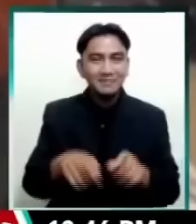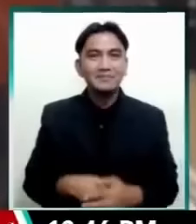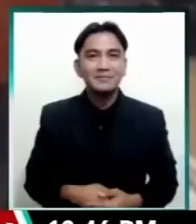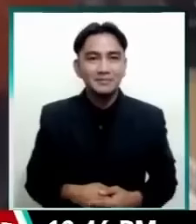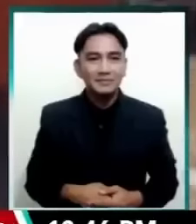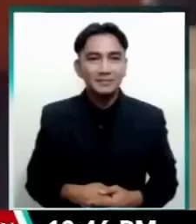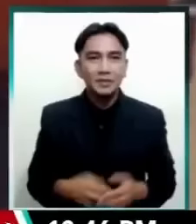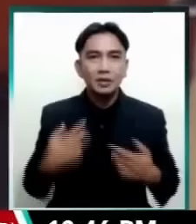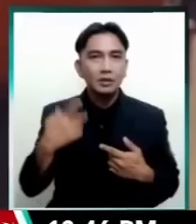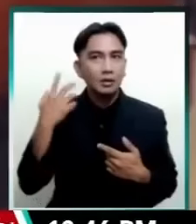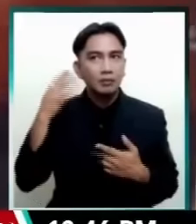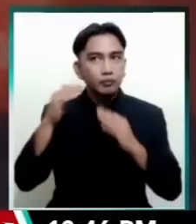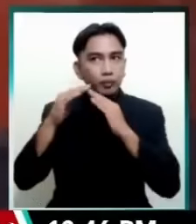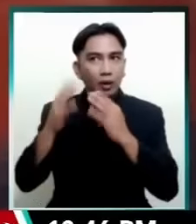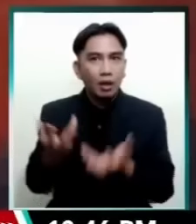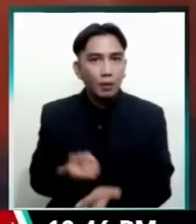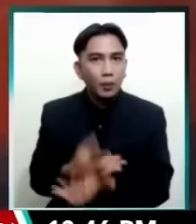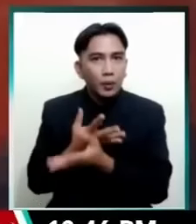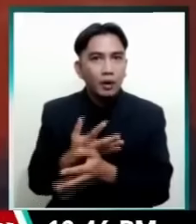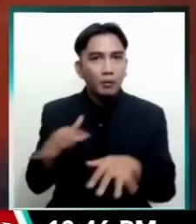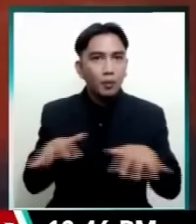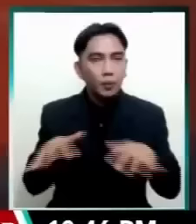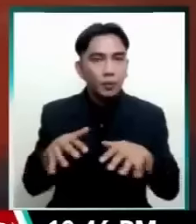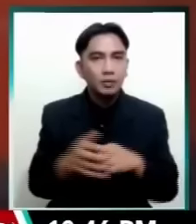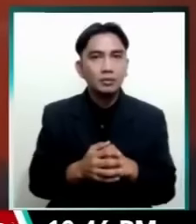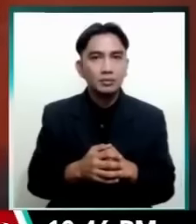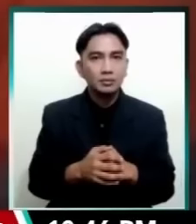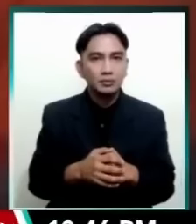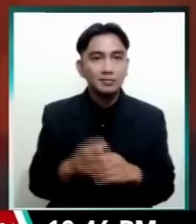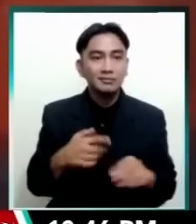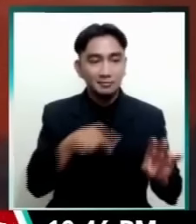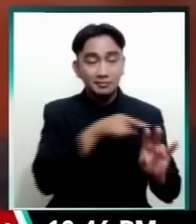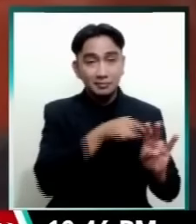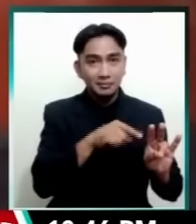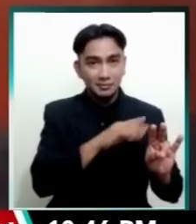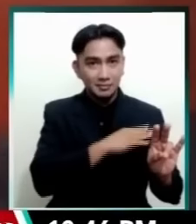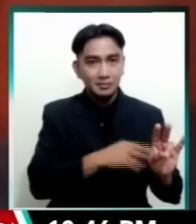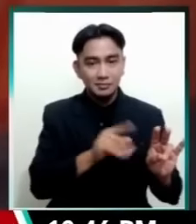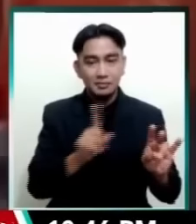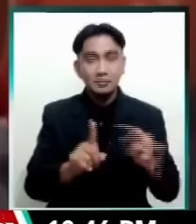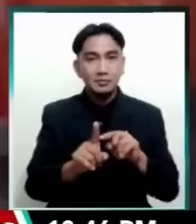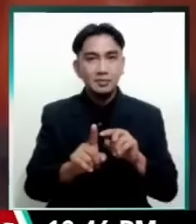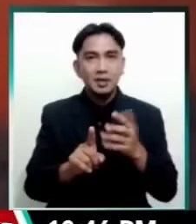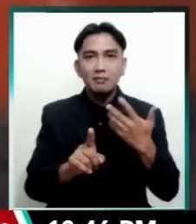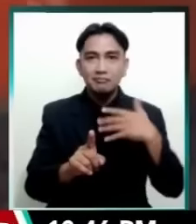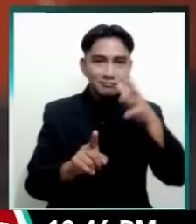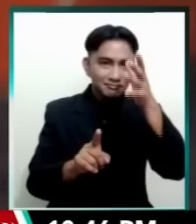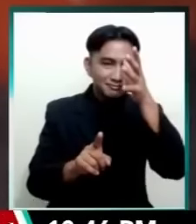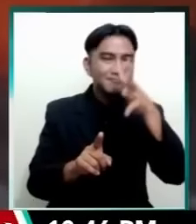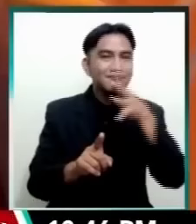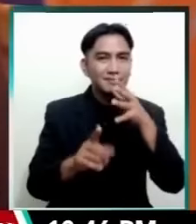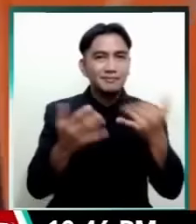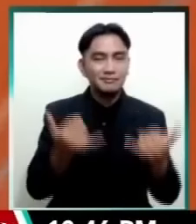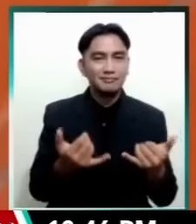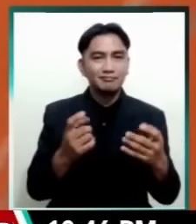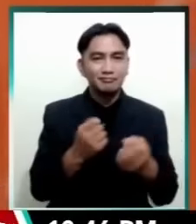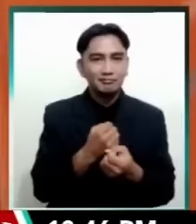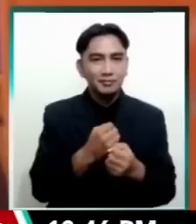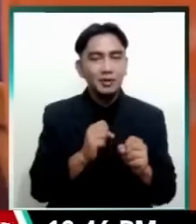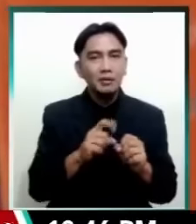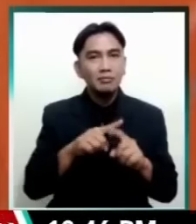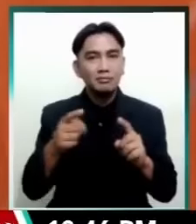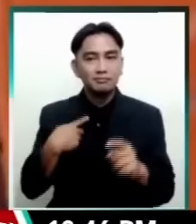yumayanig. Kasama ang 7 anak, nakalabas na rin sa Gaza ang Pinay na nasugatan ng tama ng missile ang kanilang bahay. na impeksyon ng kanyang sugat. Hindi ako